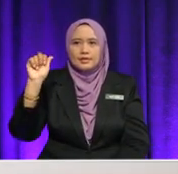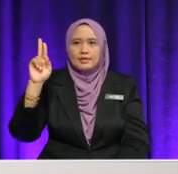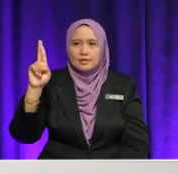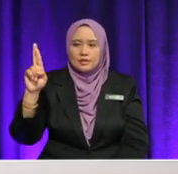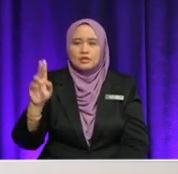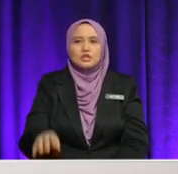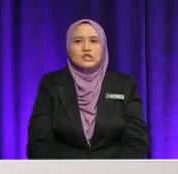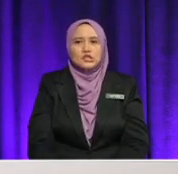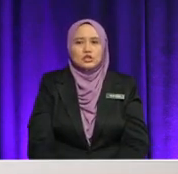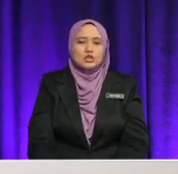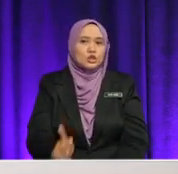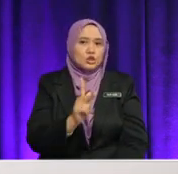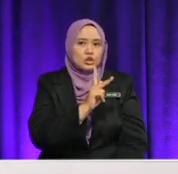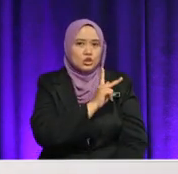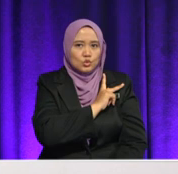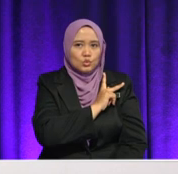majelis